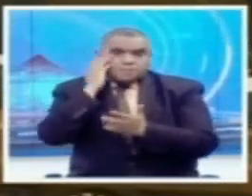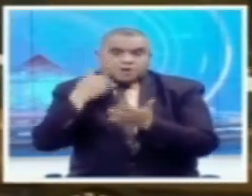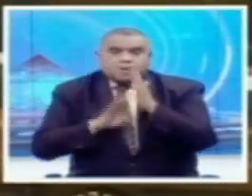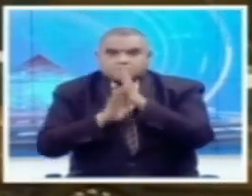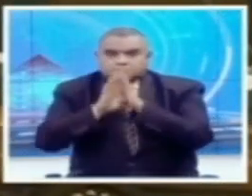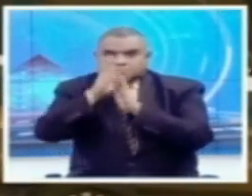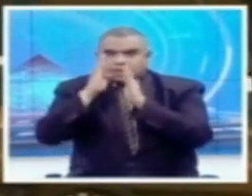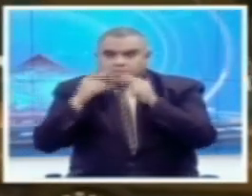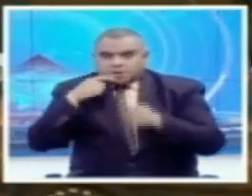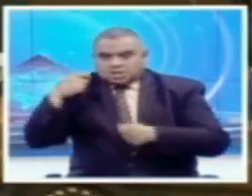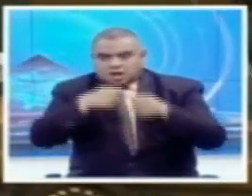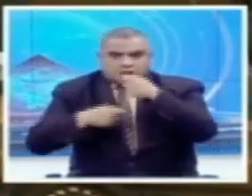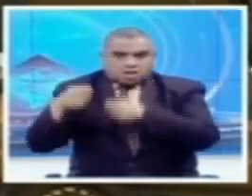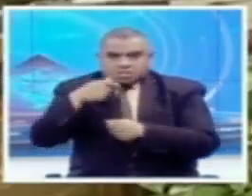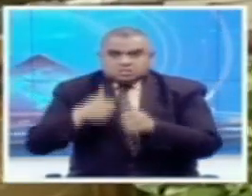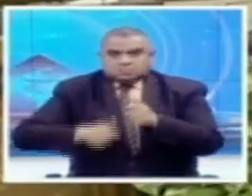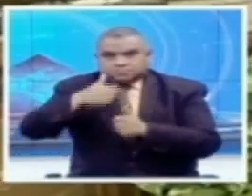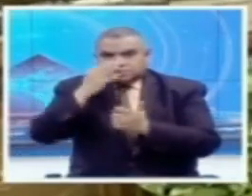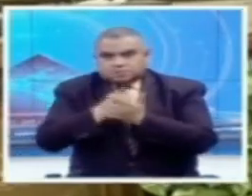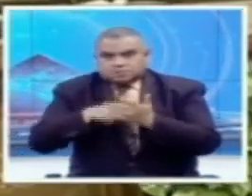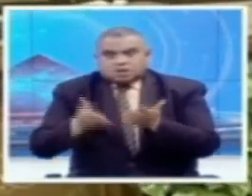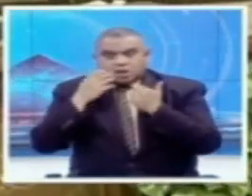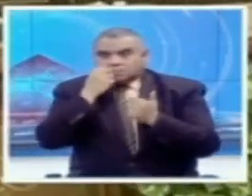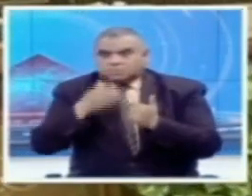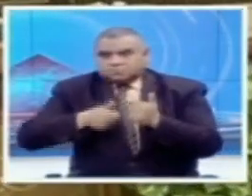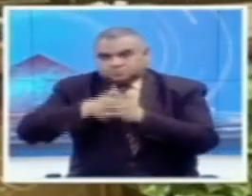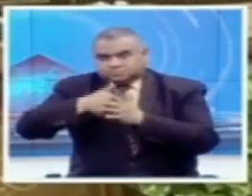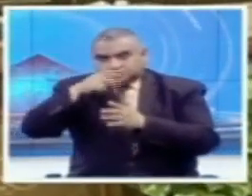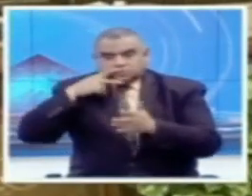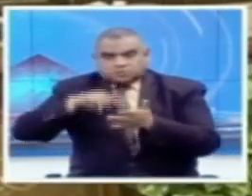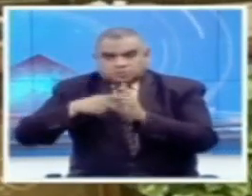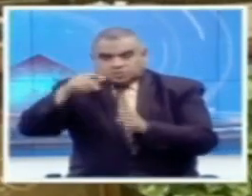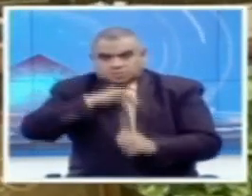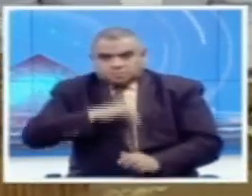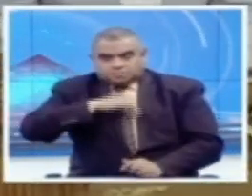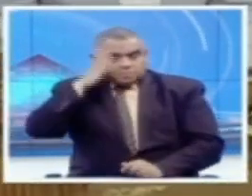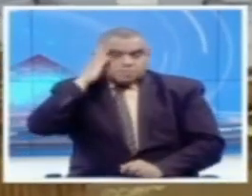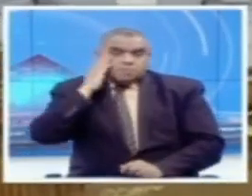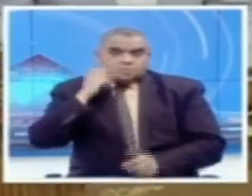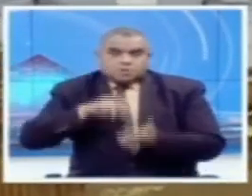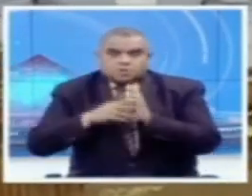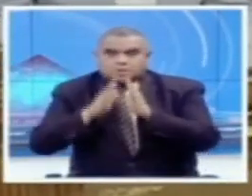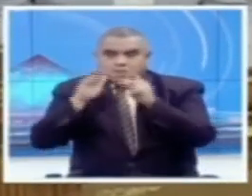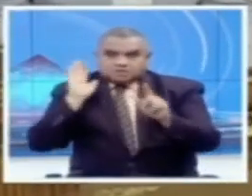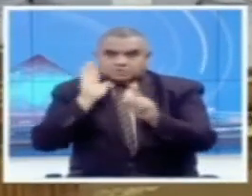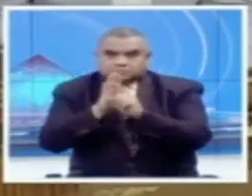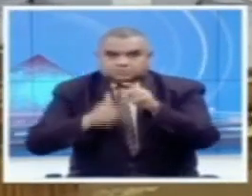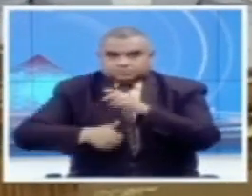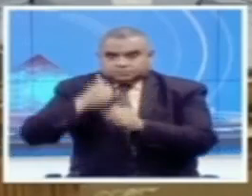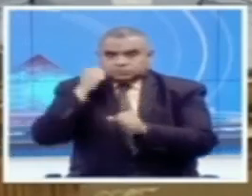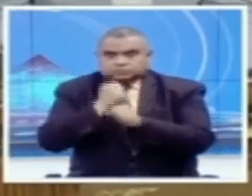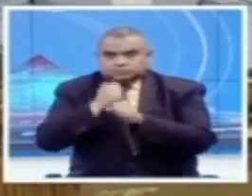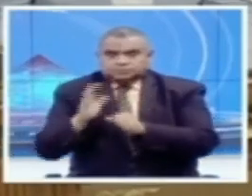الاقتصادي ومدى جاهزية مناخها الاستثماري، وعن تطلع بلادها لدعم مصر خلال رئاستها